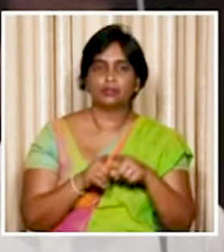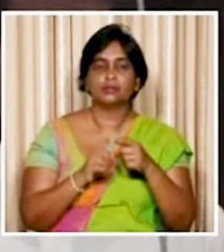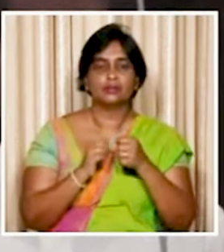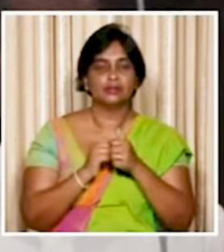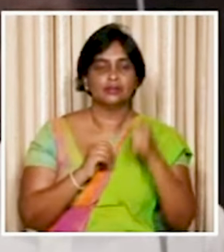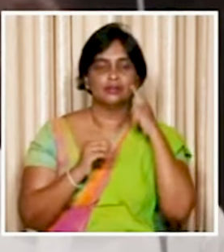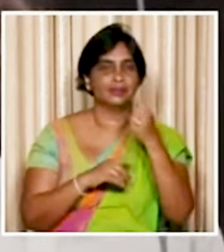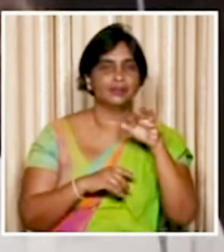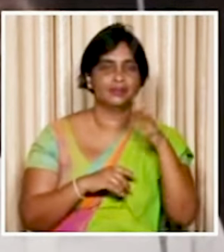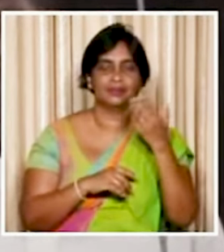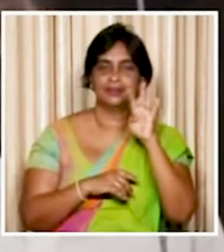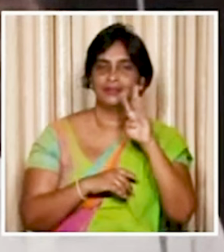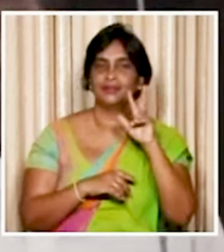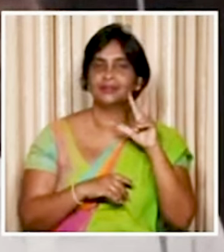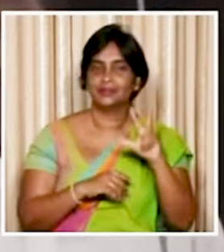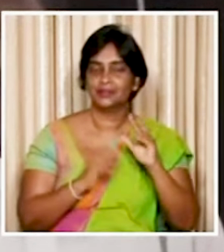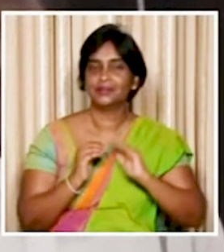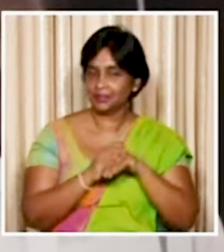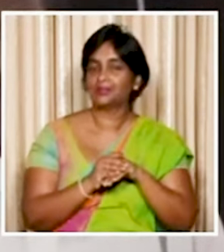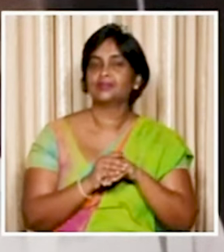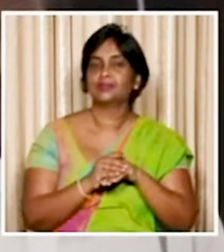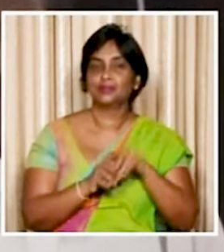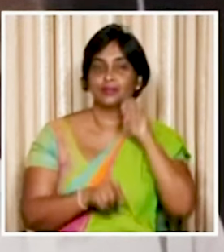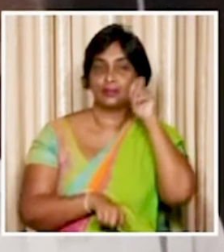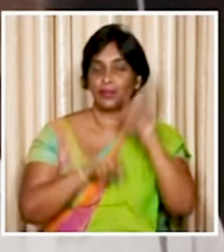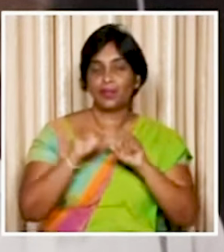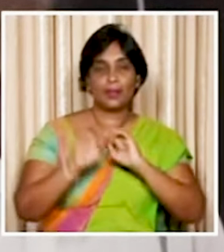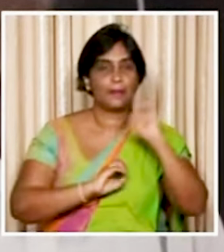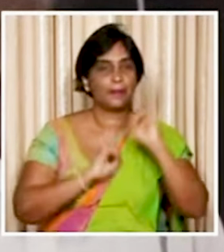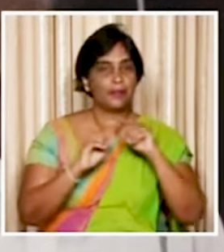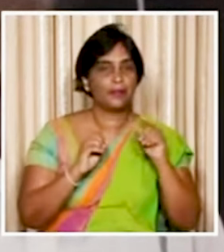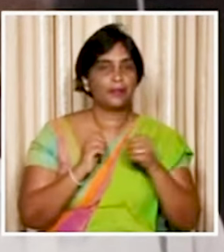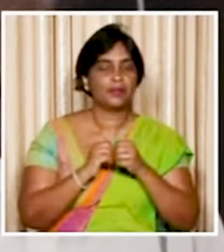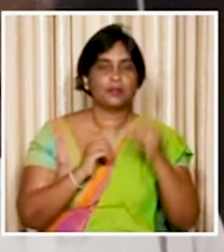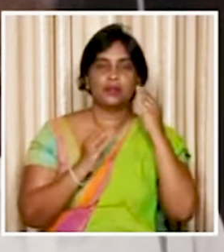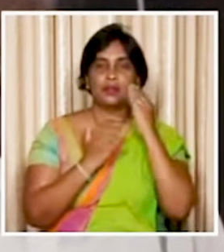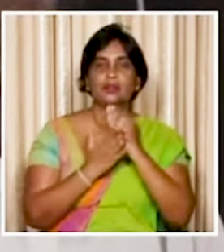1948 பிற்பாடு இருந்த இனவிகிதாசாரமும் தற்பொழுது இருக்கின்ற